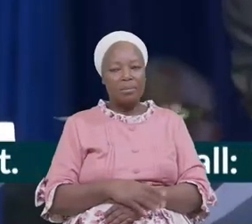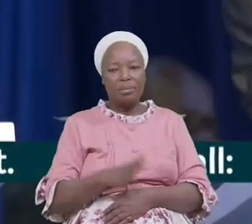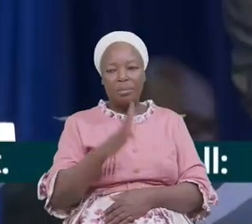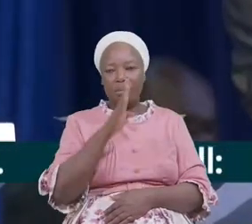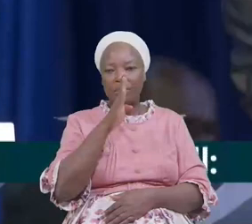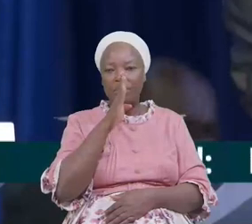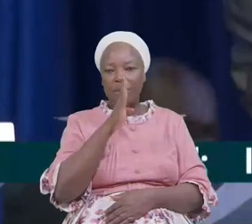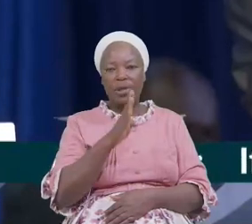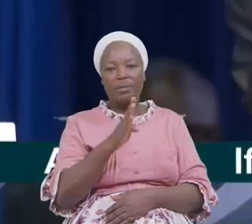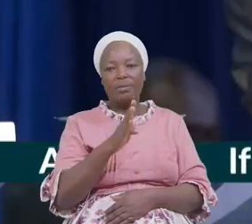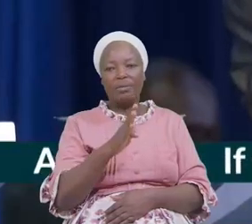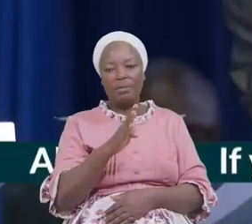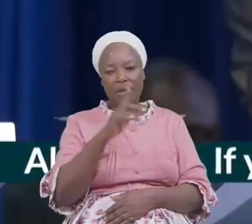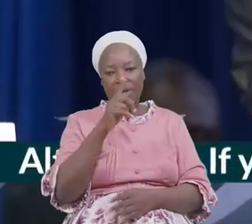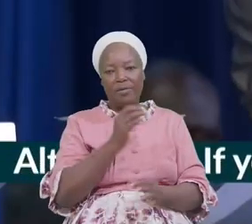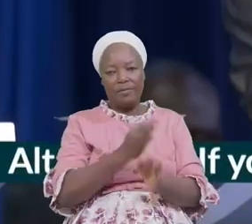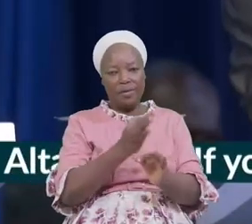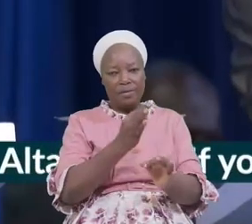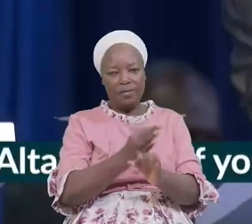Sois sincère avec ce que tu fais.